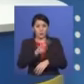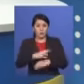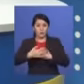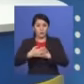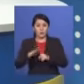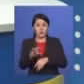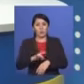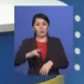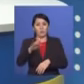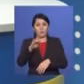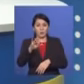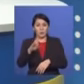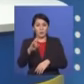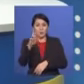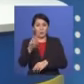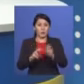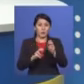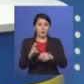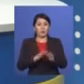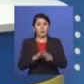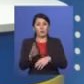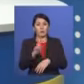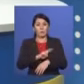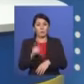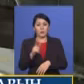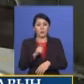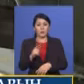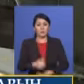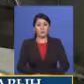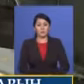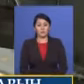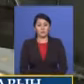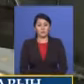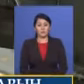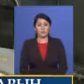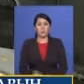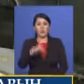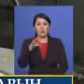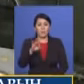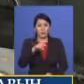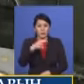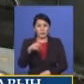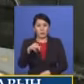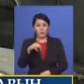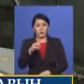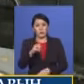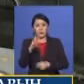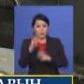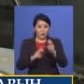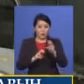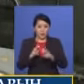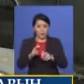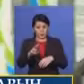Өңір жетекшісі Құмар Ақсақалов зауытта болып атқарылған жұмыстарды бақылады. Масладел жауапкершілігі шектеулі